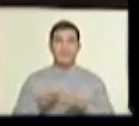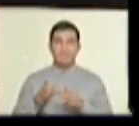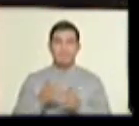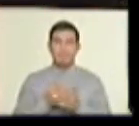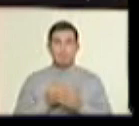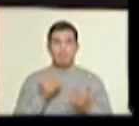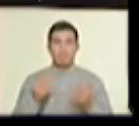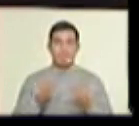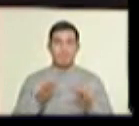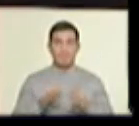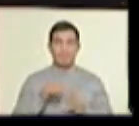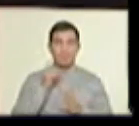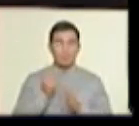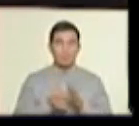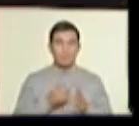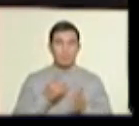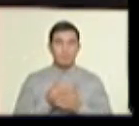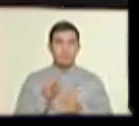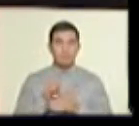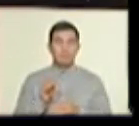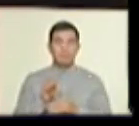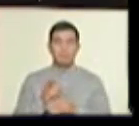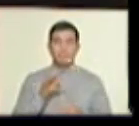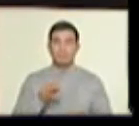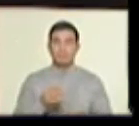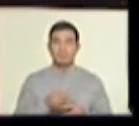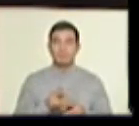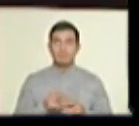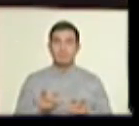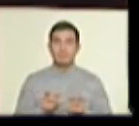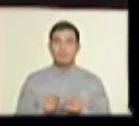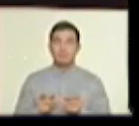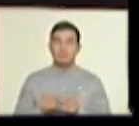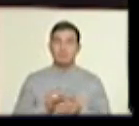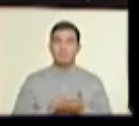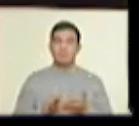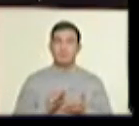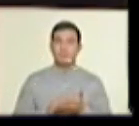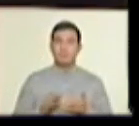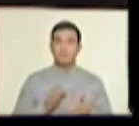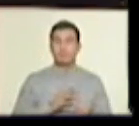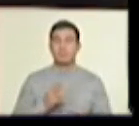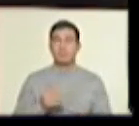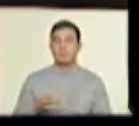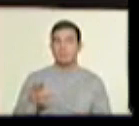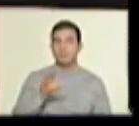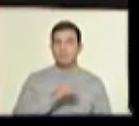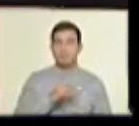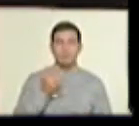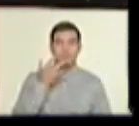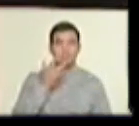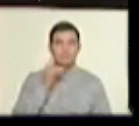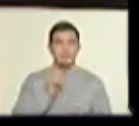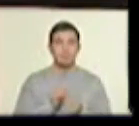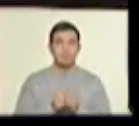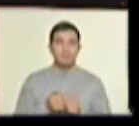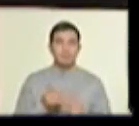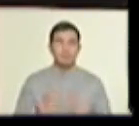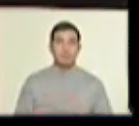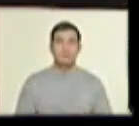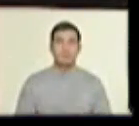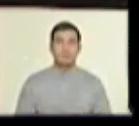nomlarini bildiruvchi qo'shma otlar qo'shib yozilgan aziz o'quvchilar. Buni doimo esda saqlang.